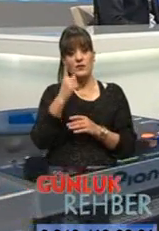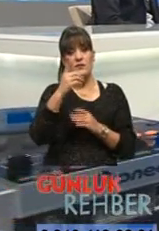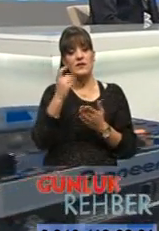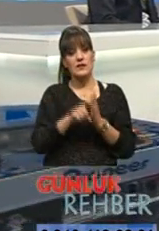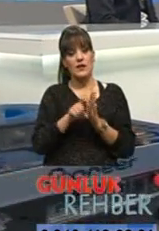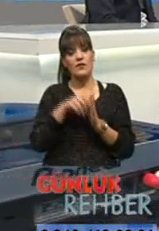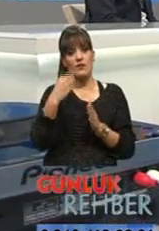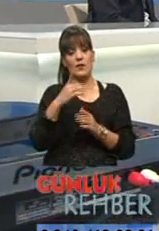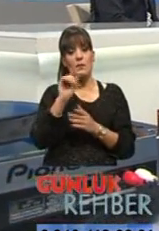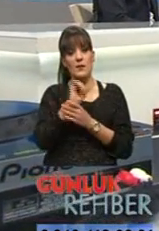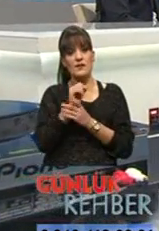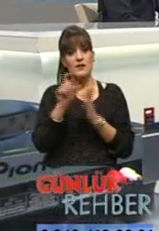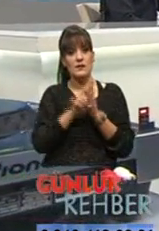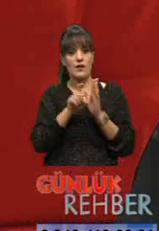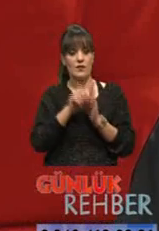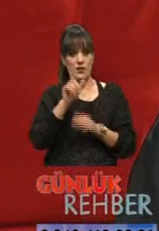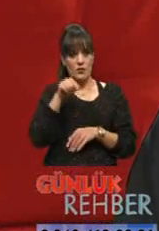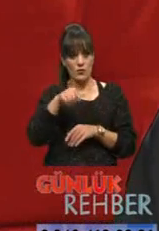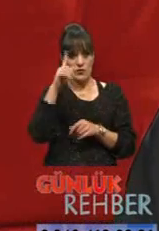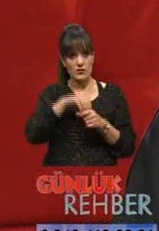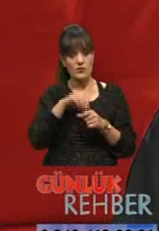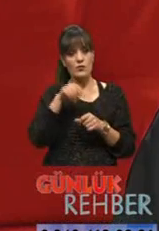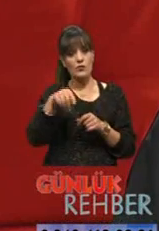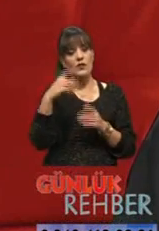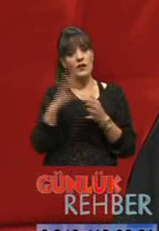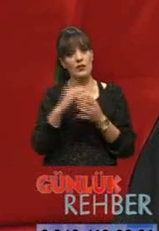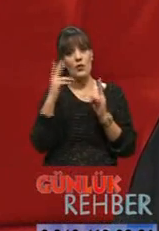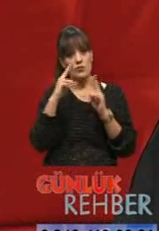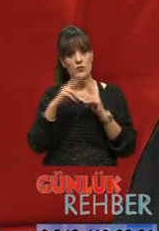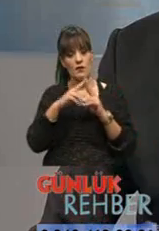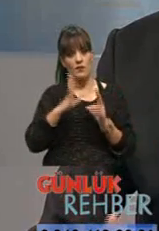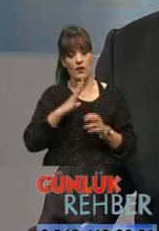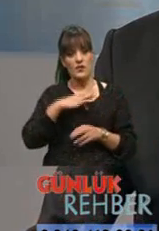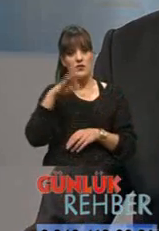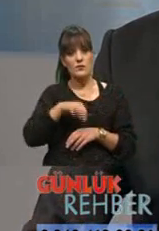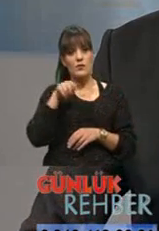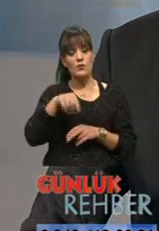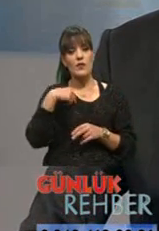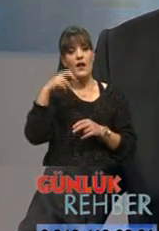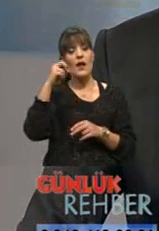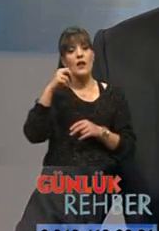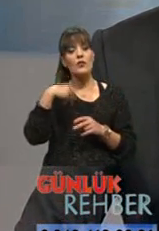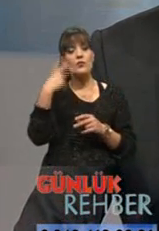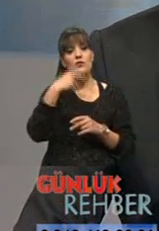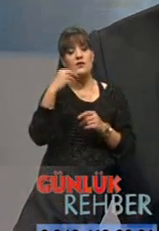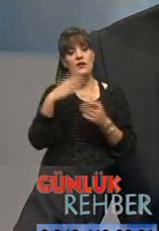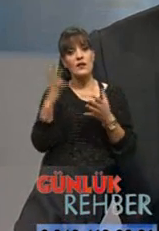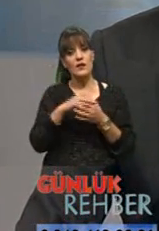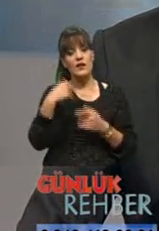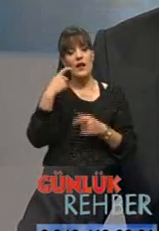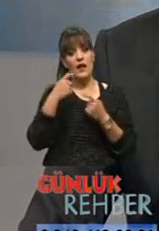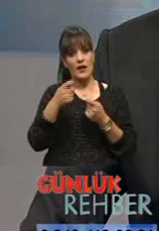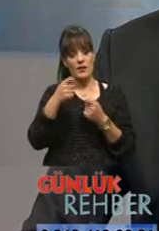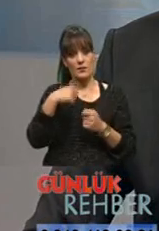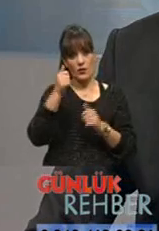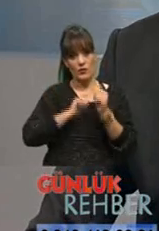vermek istiyoruz. Bir mesleki çünkü. Sertifika tabii. gerekiyor bunun yani için. Bununla ilgili de görüşmeler var. Şu anda bu elektronik müzikle ilgili eğitimler